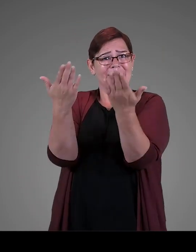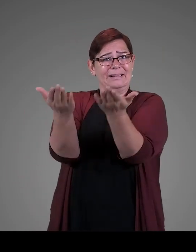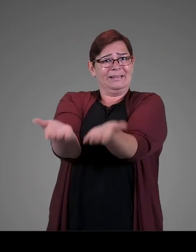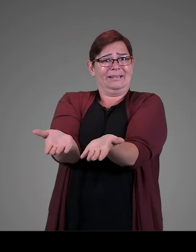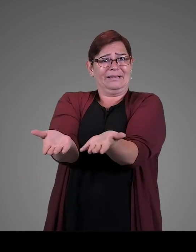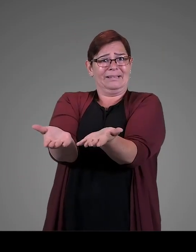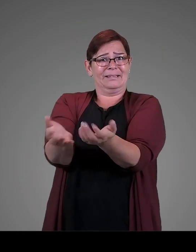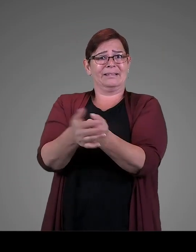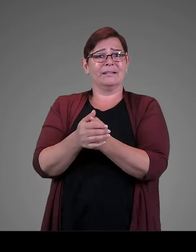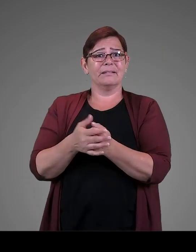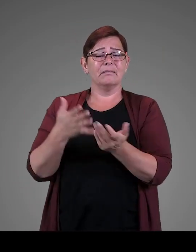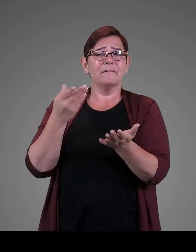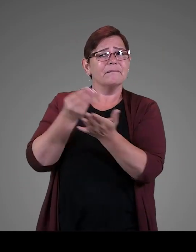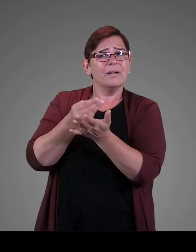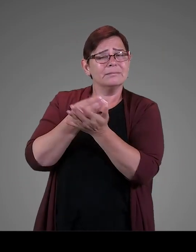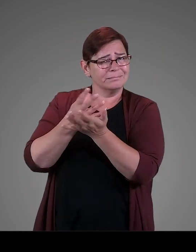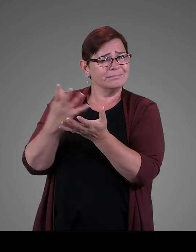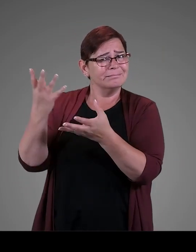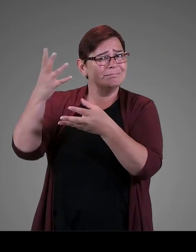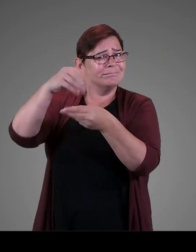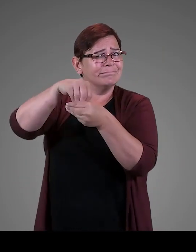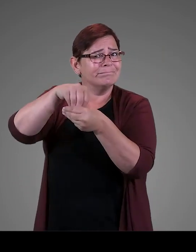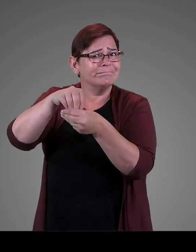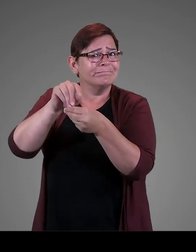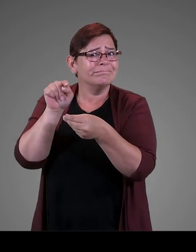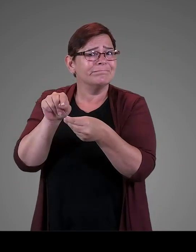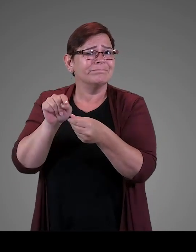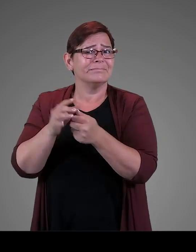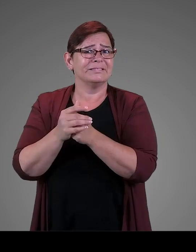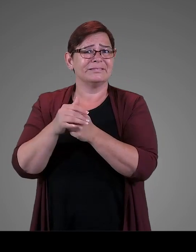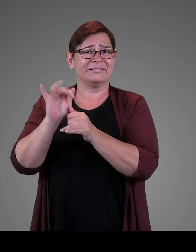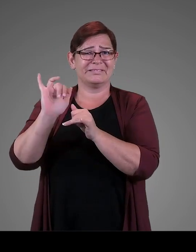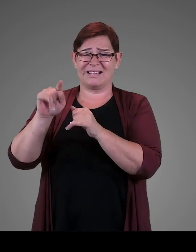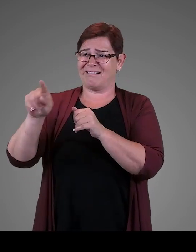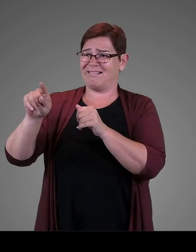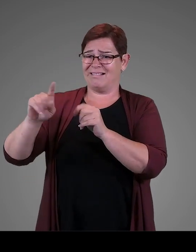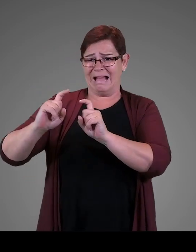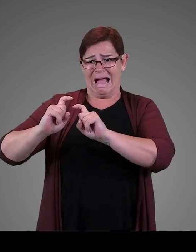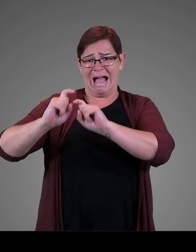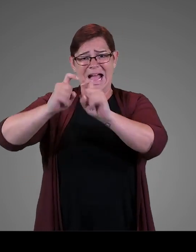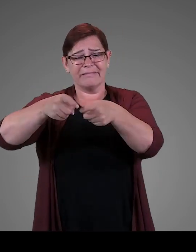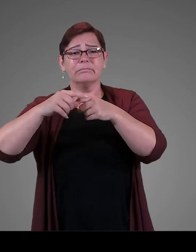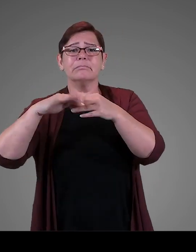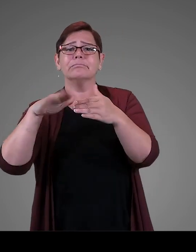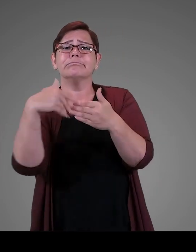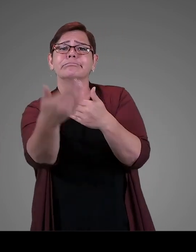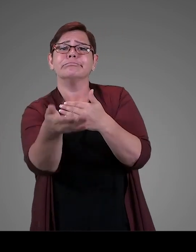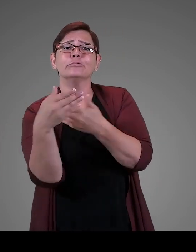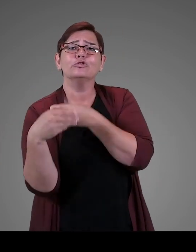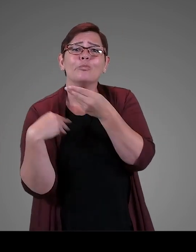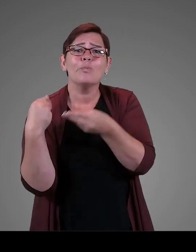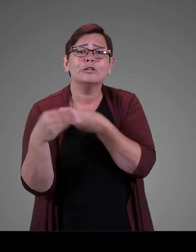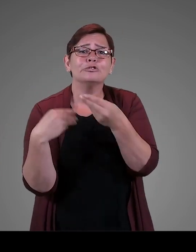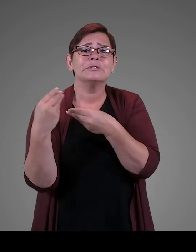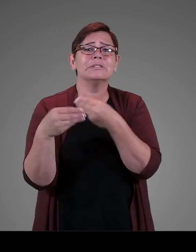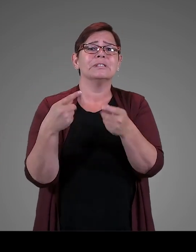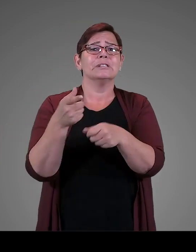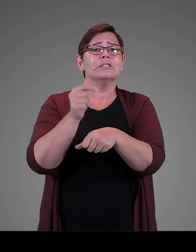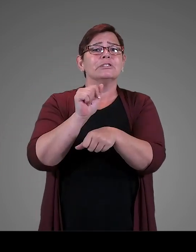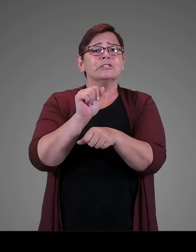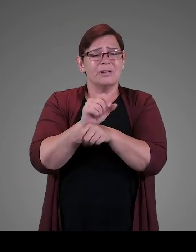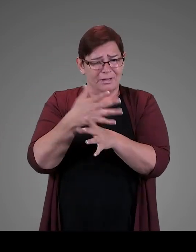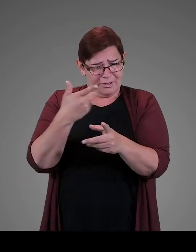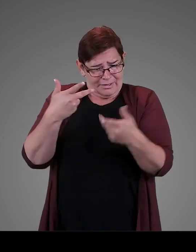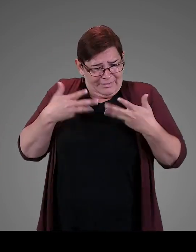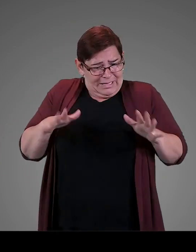le financement, souvent, accompagne la chose. Alors, je dirais que c'est un certain cadeau qui est donné